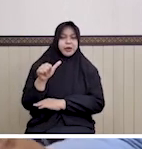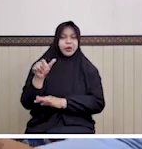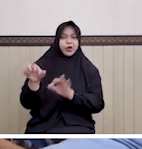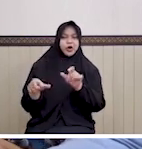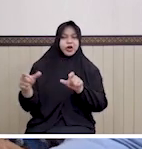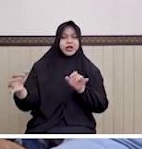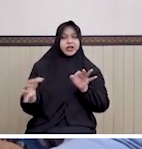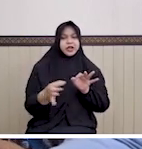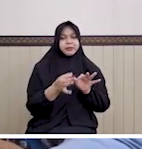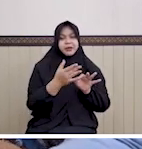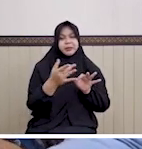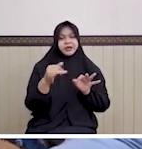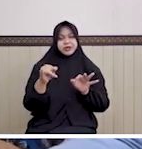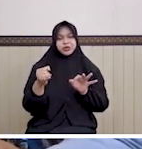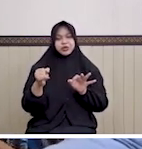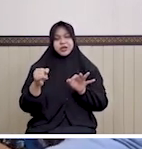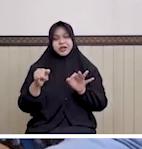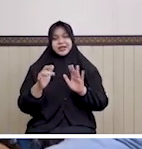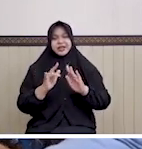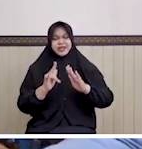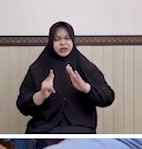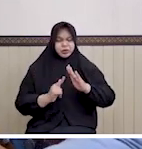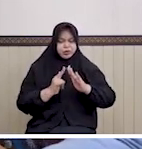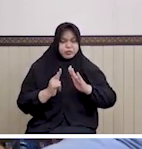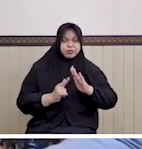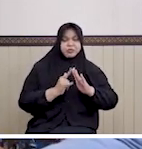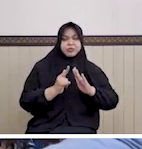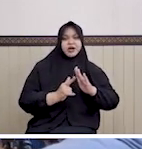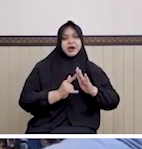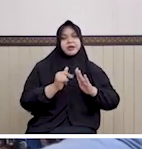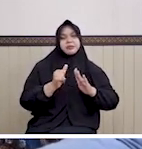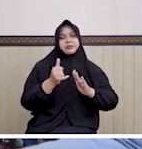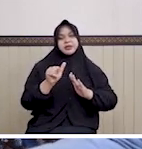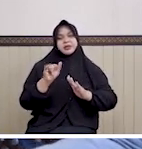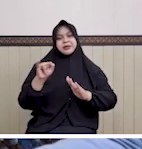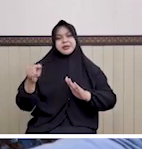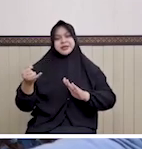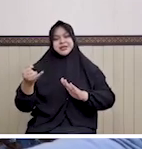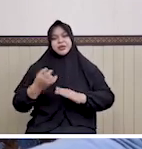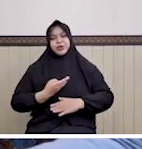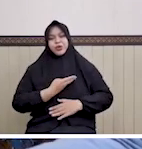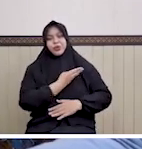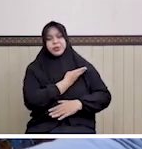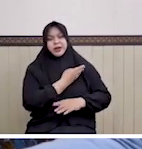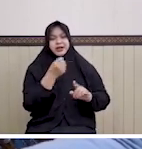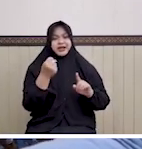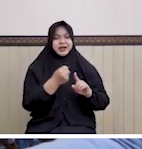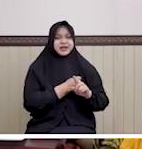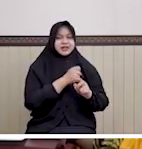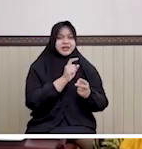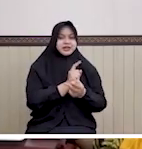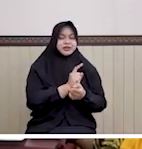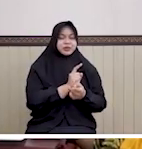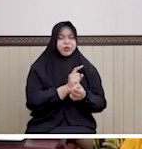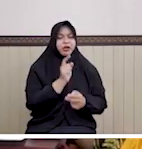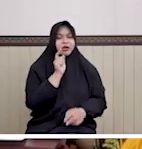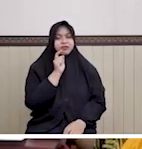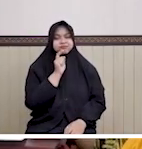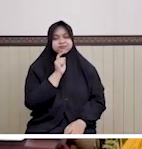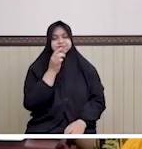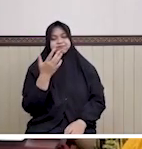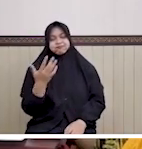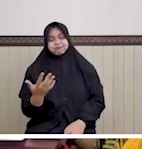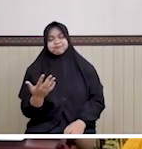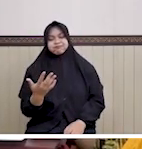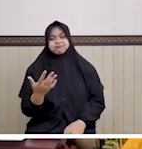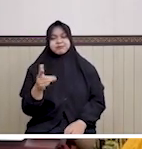terdekat dan mereka yang justru tidak keluar rumah pun bisa menjadi korban kekerasan seksual Selain